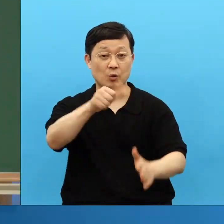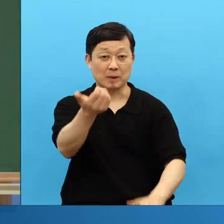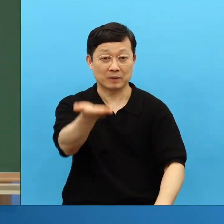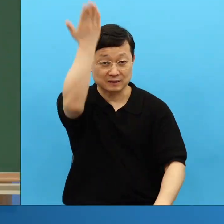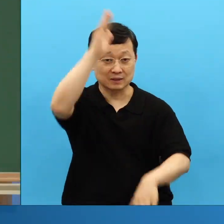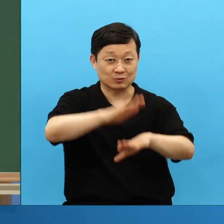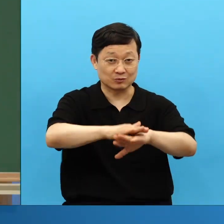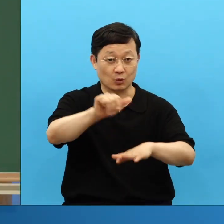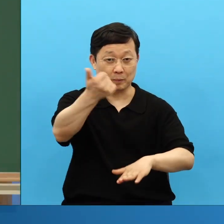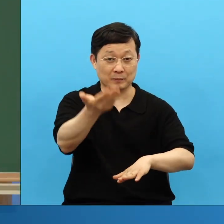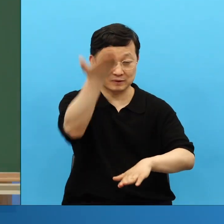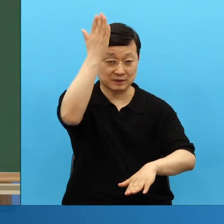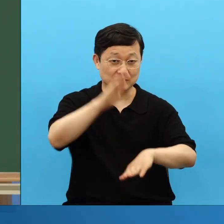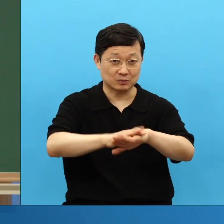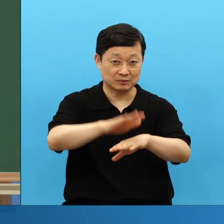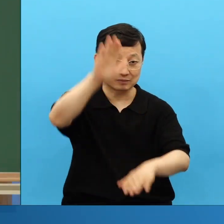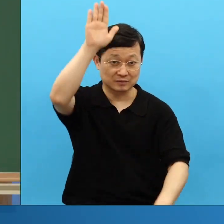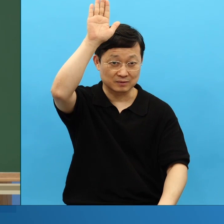500번 이상 됐다.